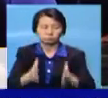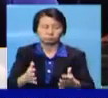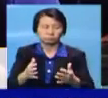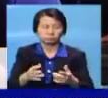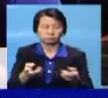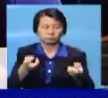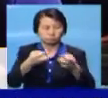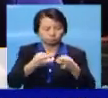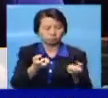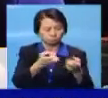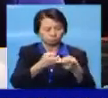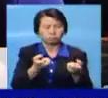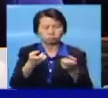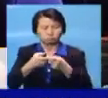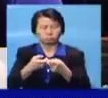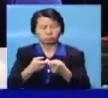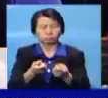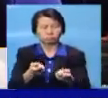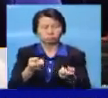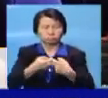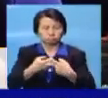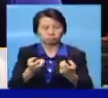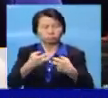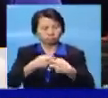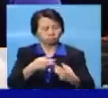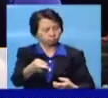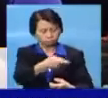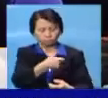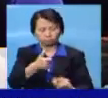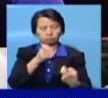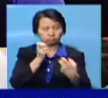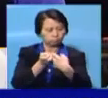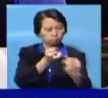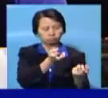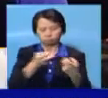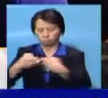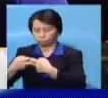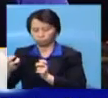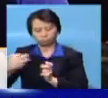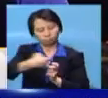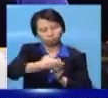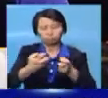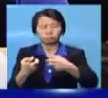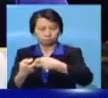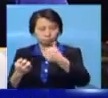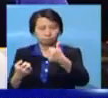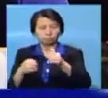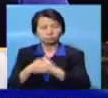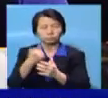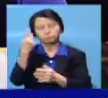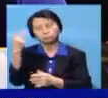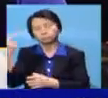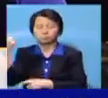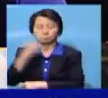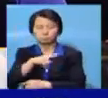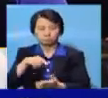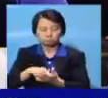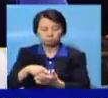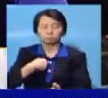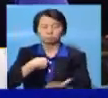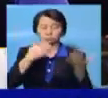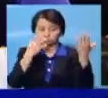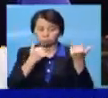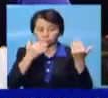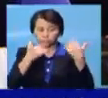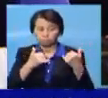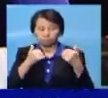serasi dengan apa yang taktikal yang Coach buat dalam masa beberapa hari ini. Dan saya berharap benda ini